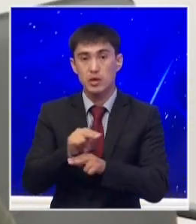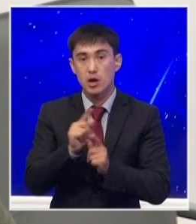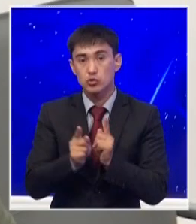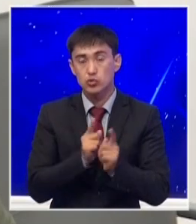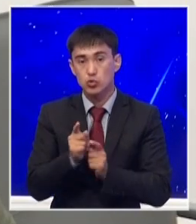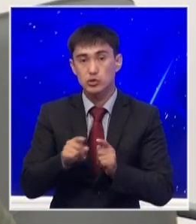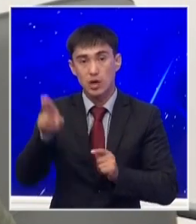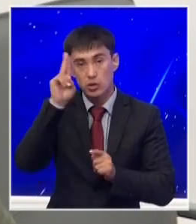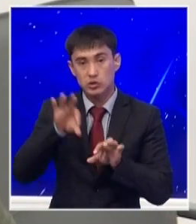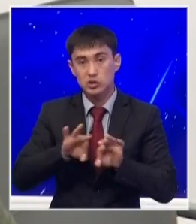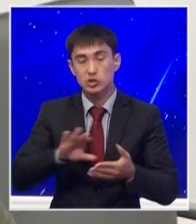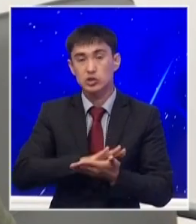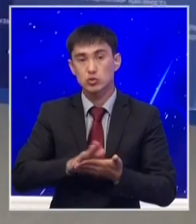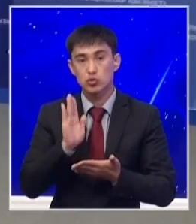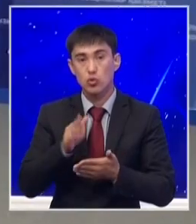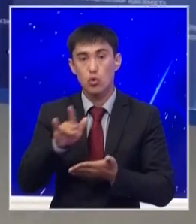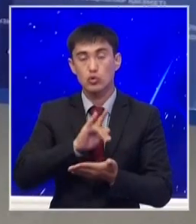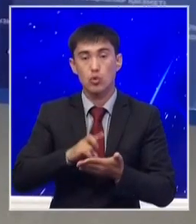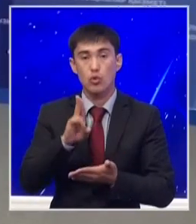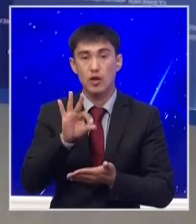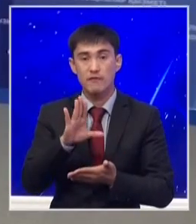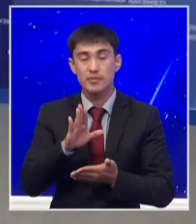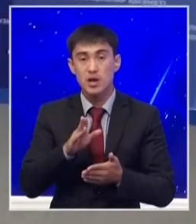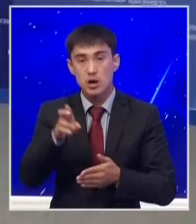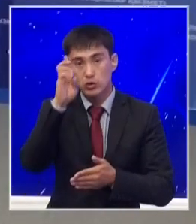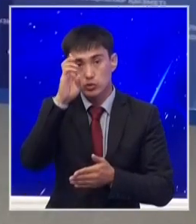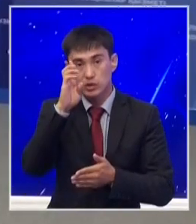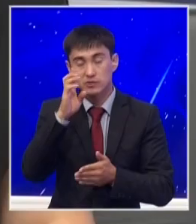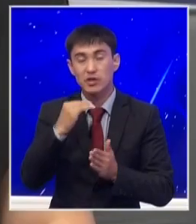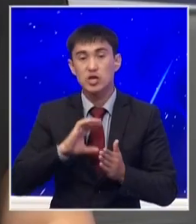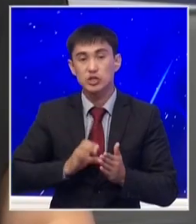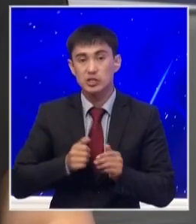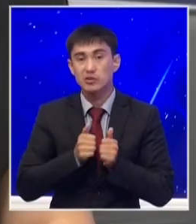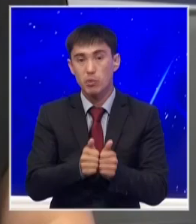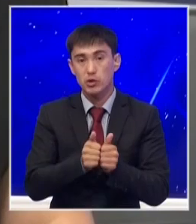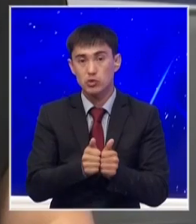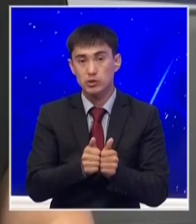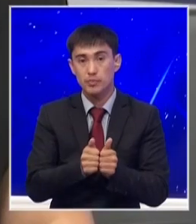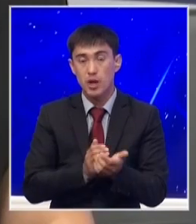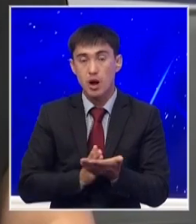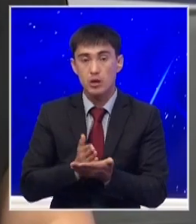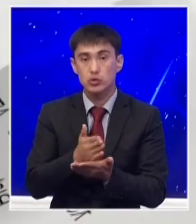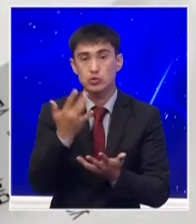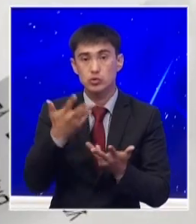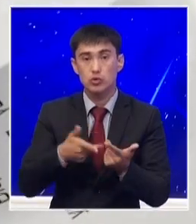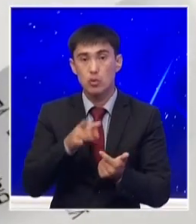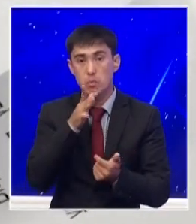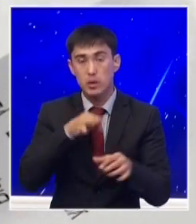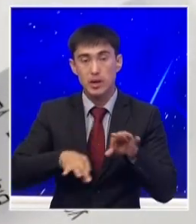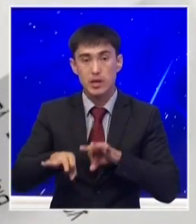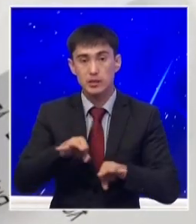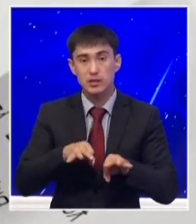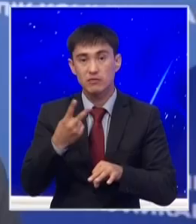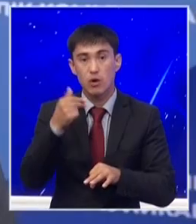реконструкции канализационно-очистных сооружений города Кунаев в рамках государственного частного партнерства. Ориентировочный срок реализации проекта